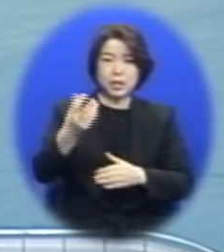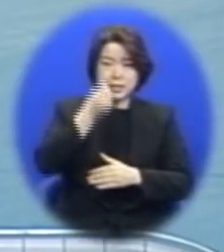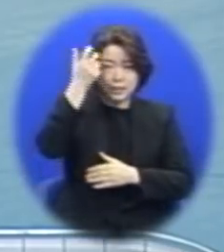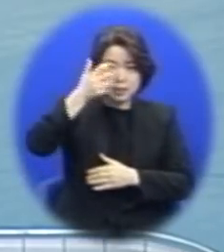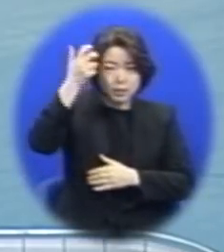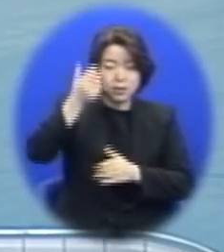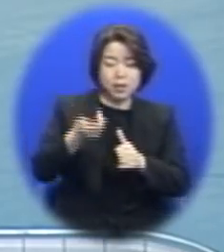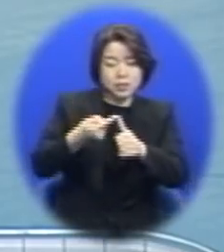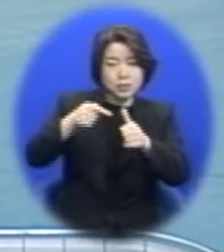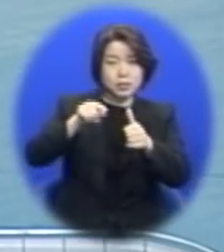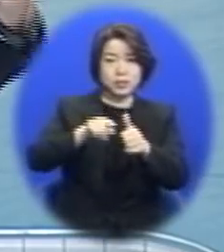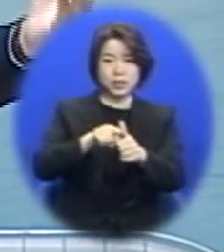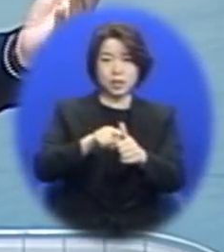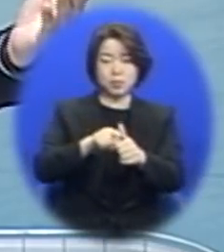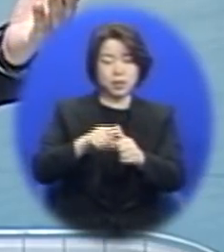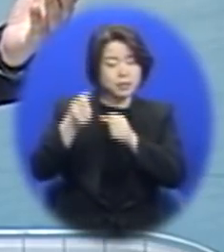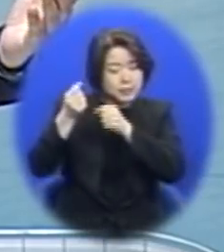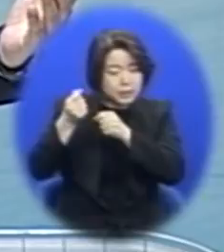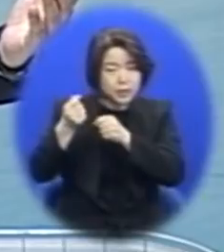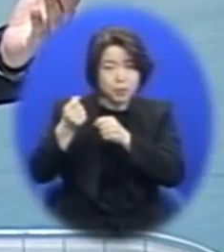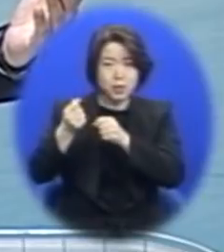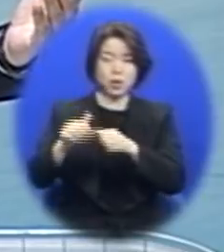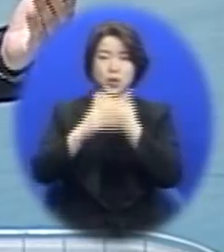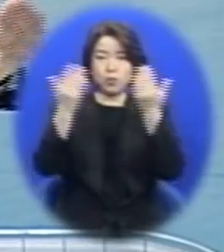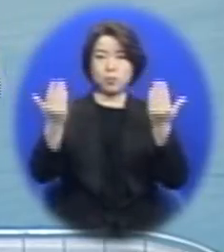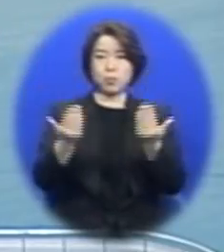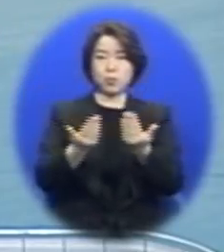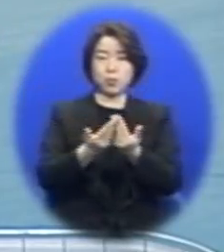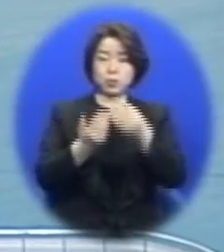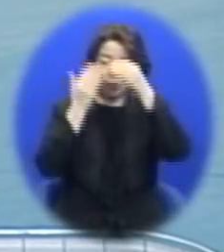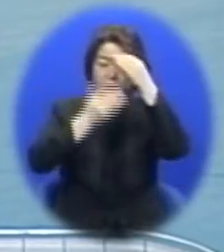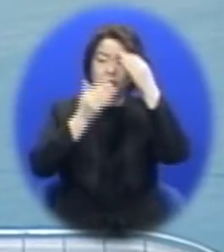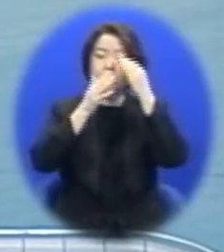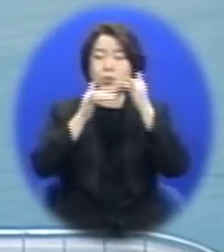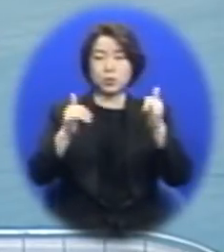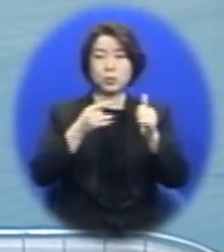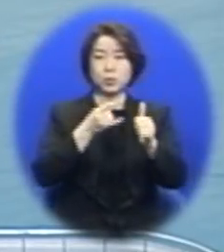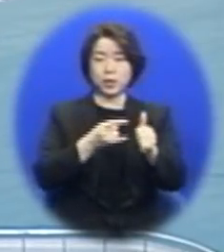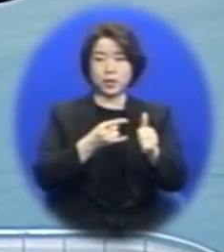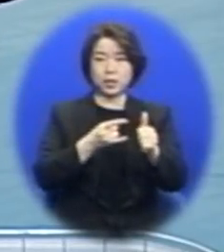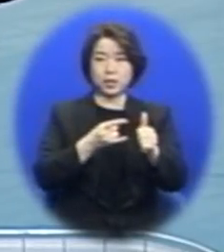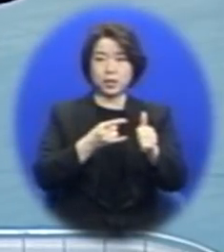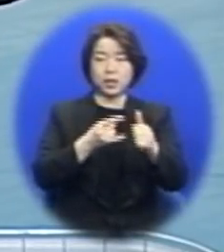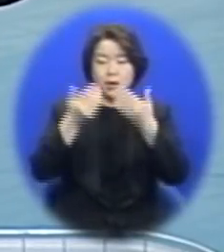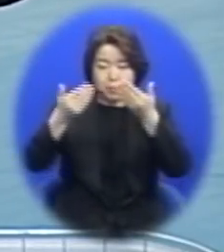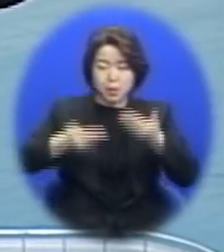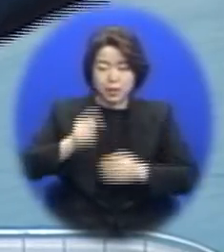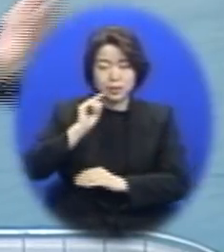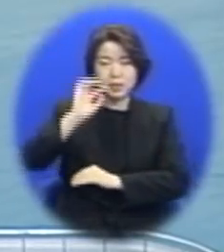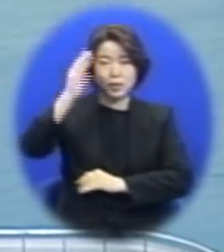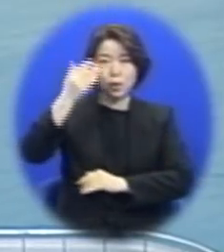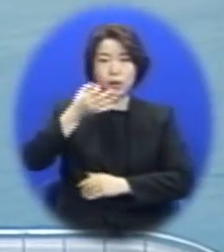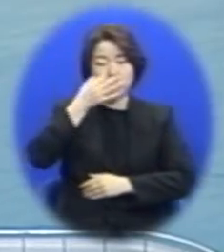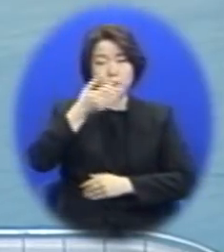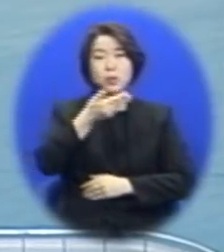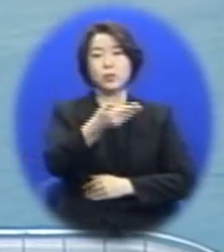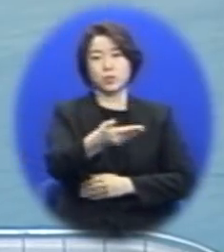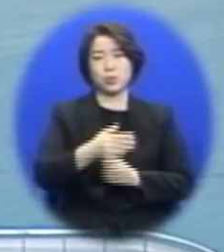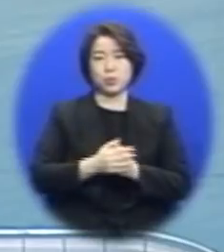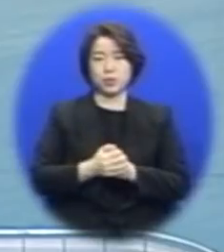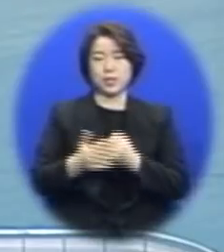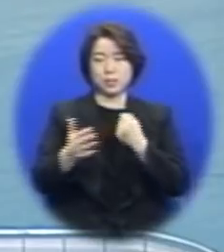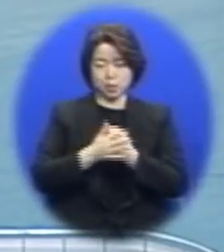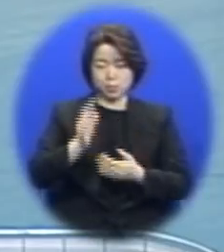의지하면 모든 성도들에게 성도가 받을 영광을 보여주십니다. 그래서